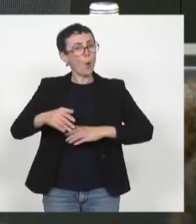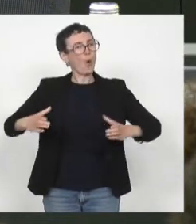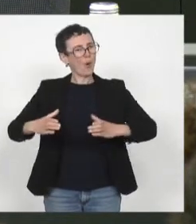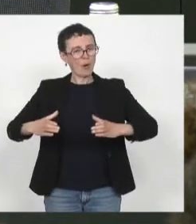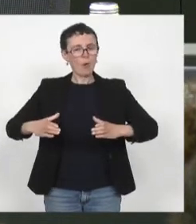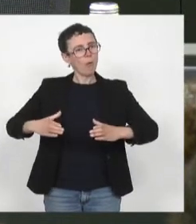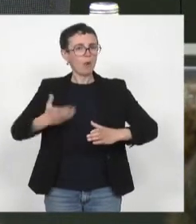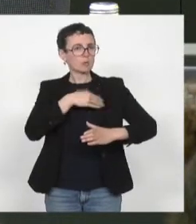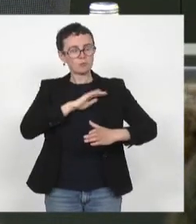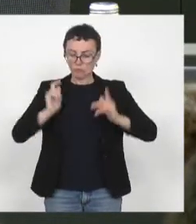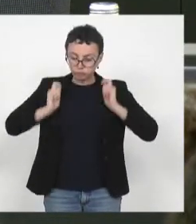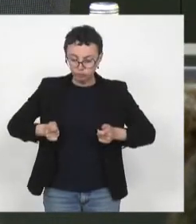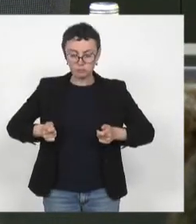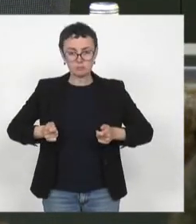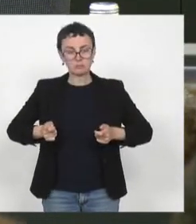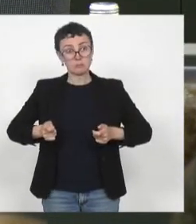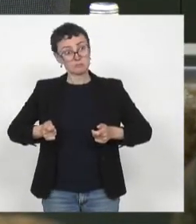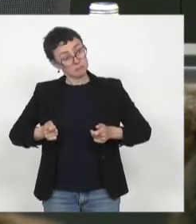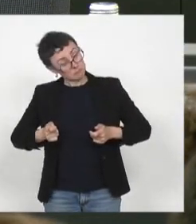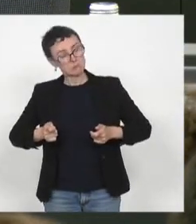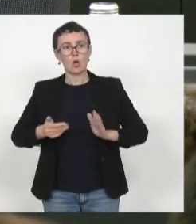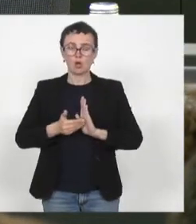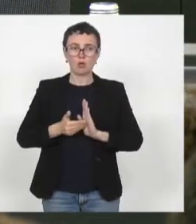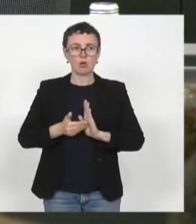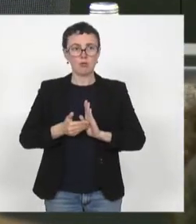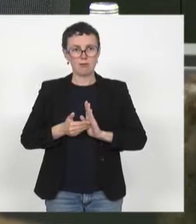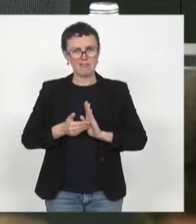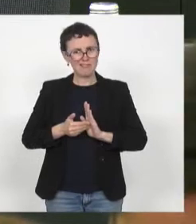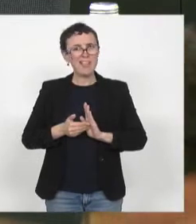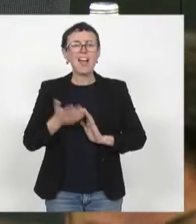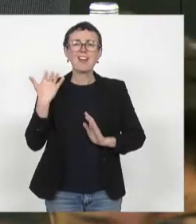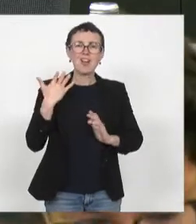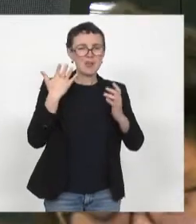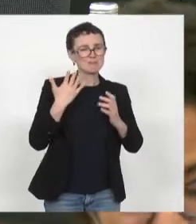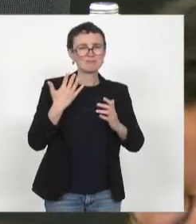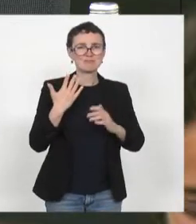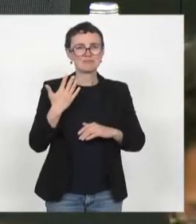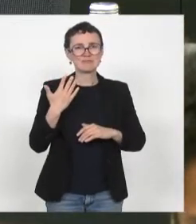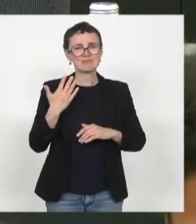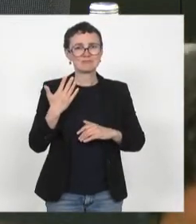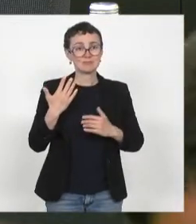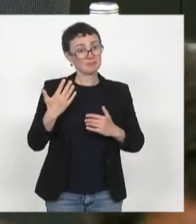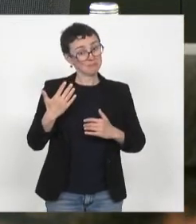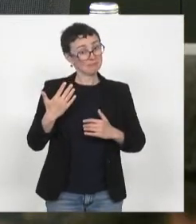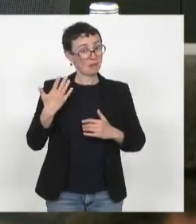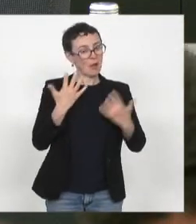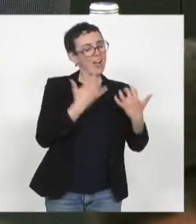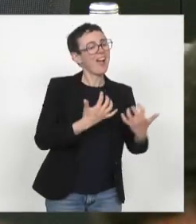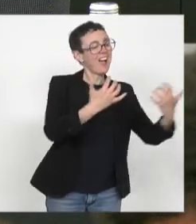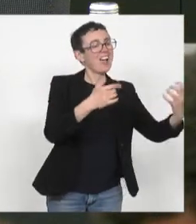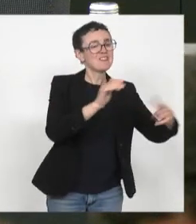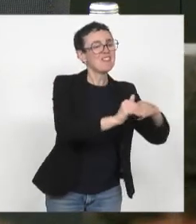concernant la 2e délibération, celle qui, de la même façon, verra des pouvoirs que nous avions délégués au bureau, cette fois-ci délégués au Président et